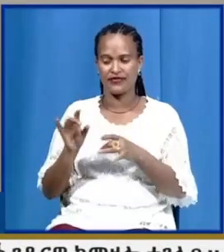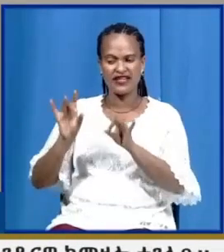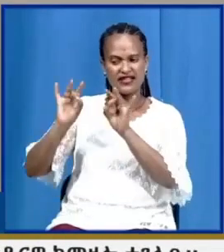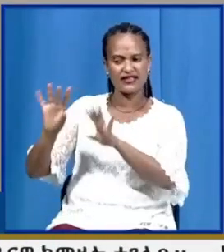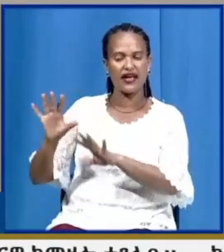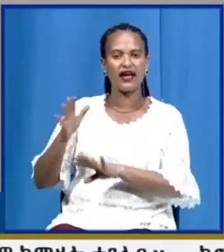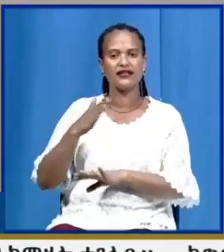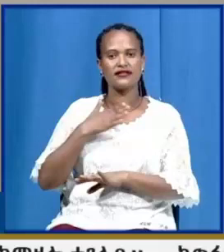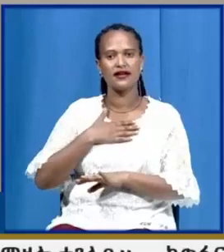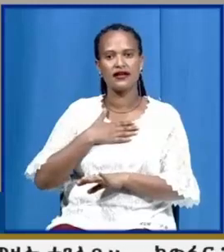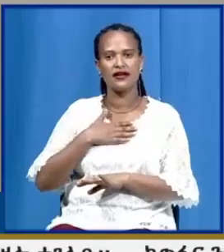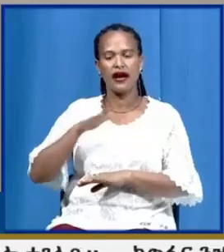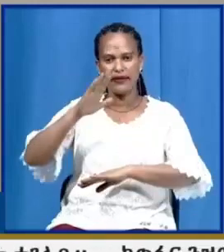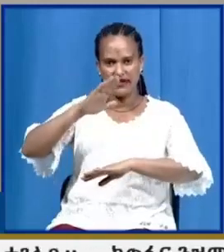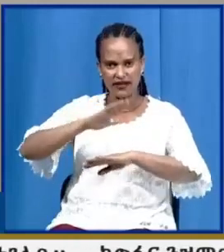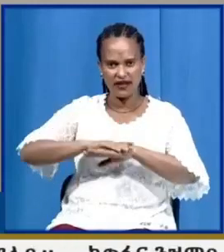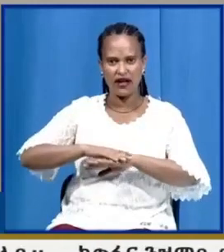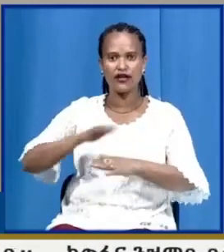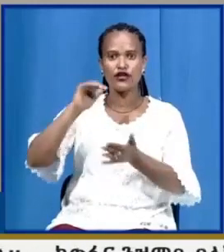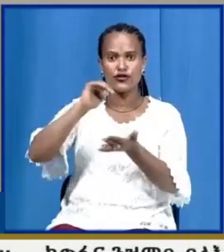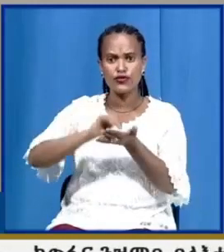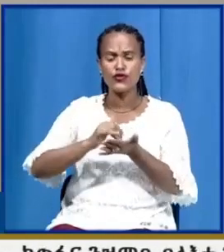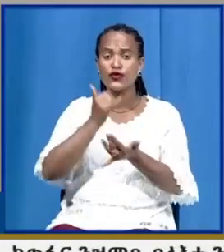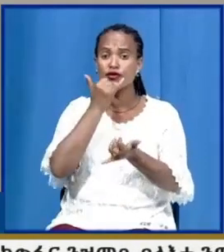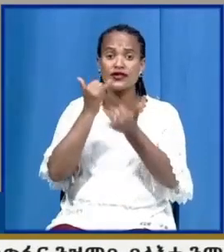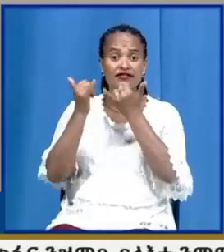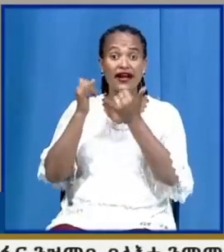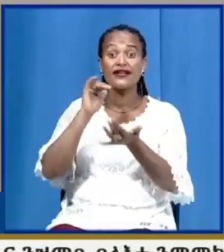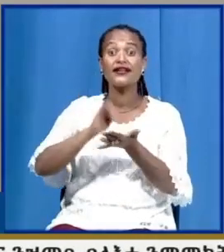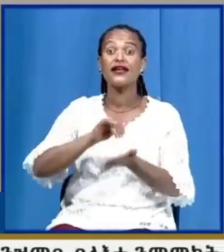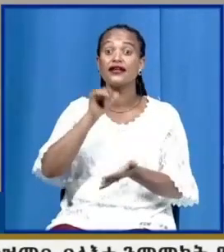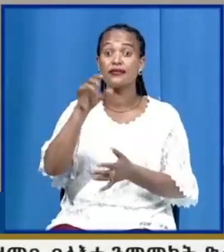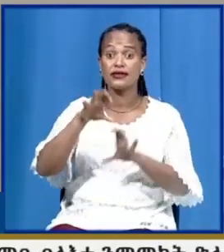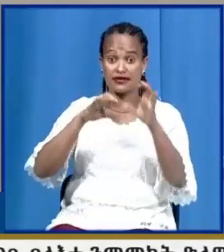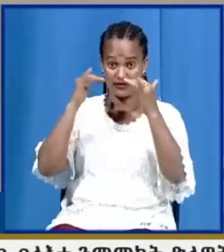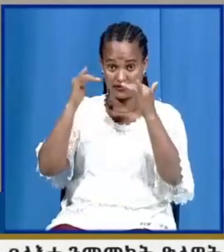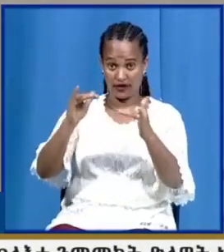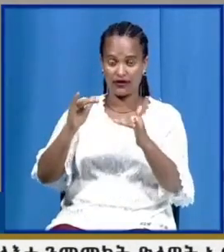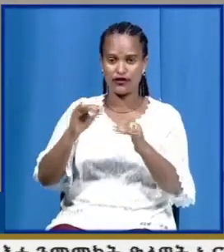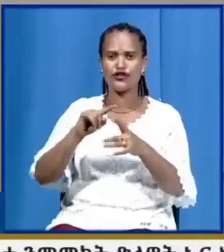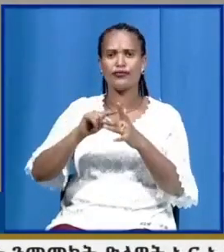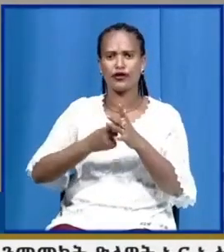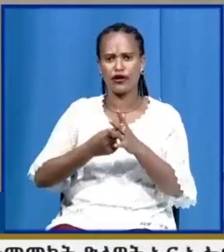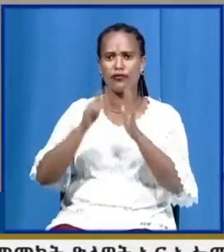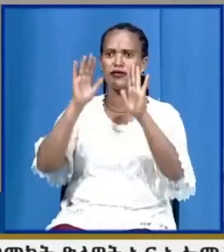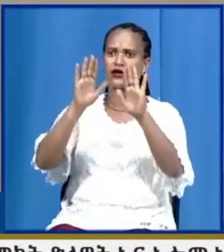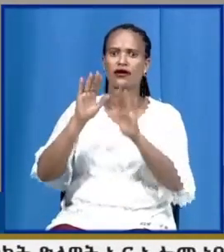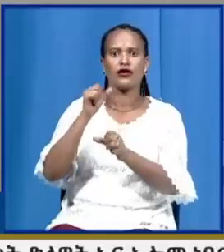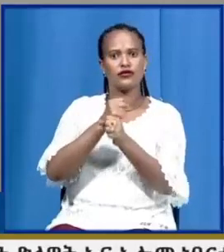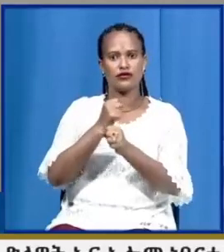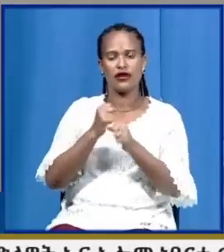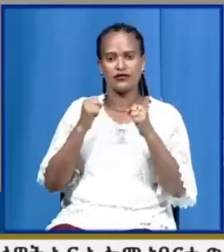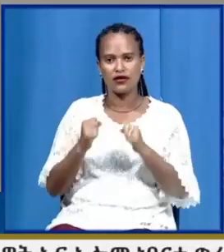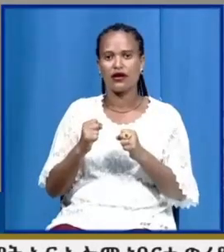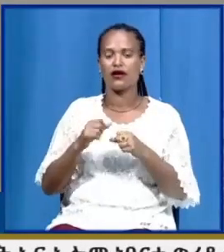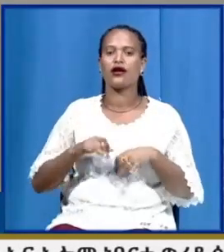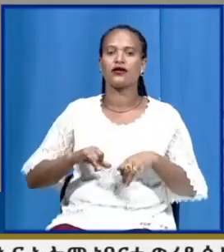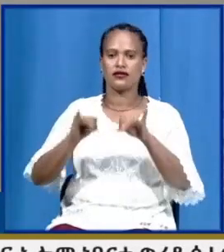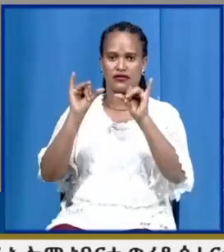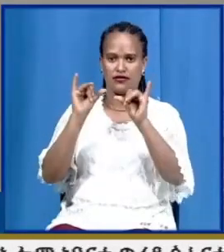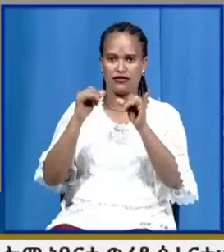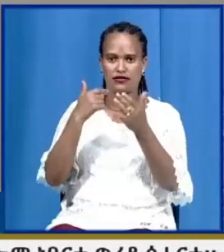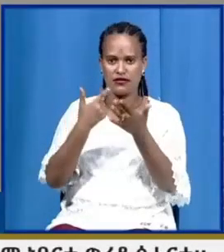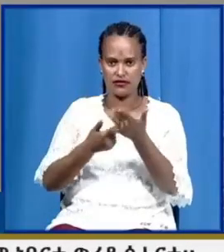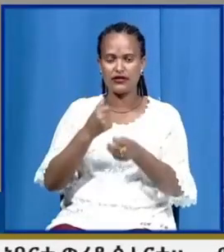ፀላእትና ኣብ ልዕሊና ክደግሞ ዝደልዮ ጥፋኣት ከይድገም ንምግባር ዝኽእል ዝጀመርናዮ መስተንክራዊ ስርሒት ተጠናኸርና ክንቅፅል